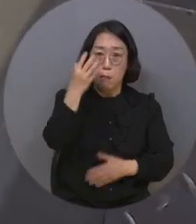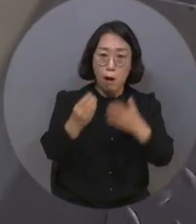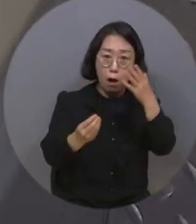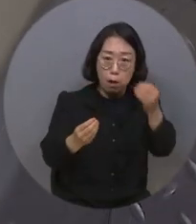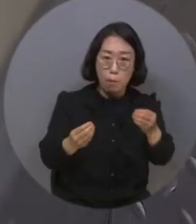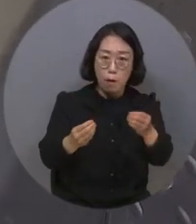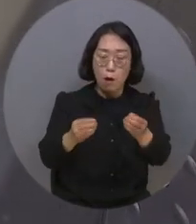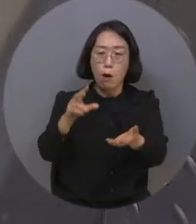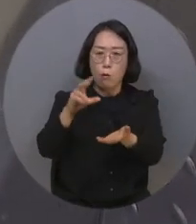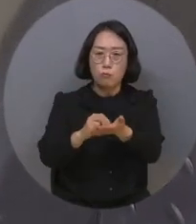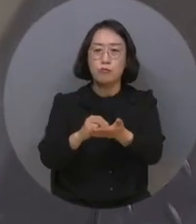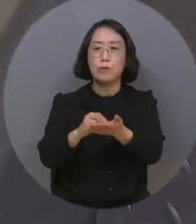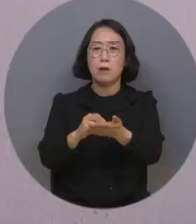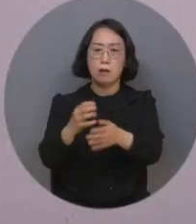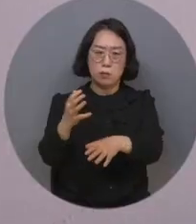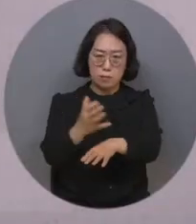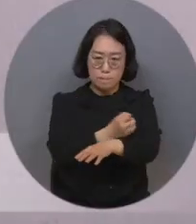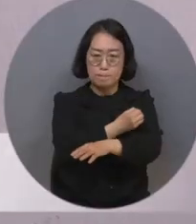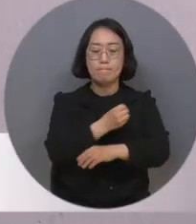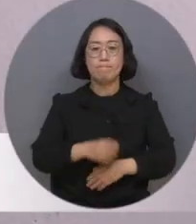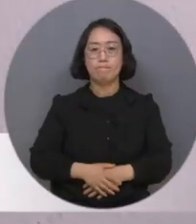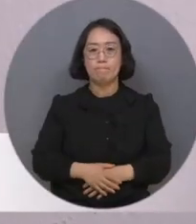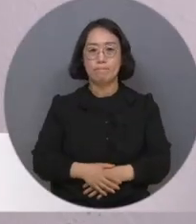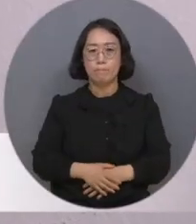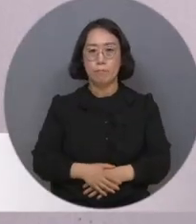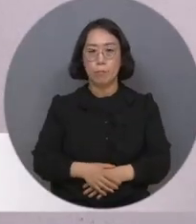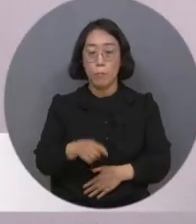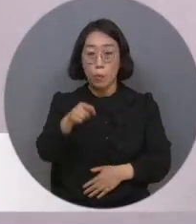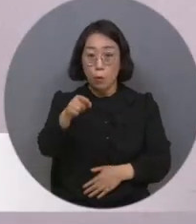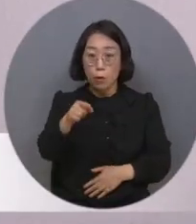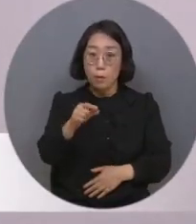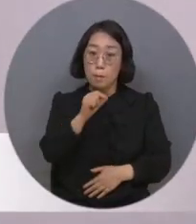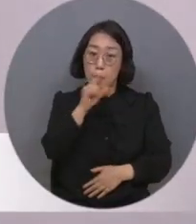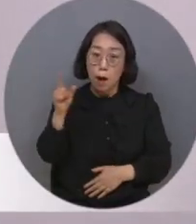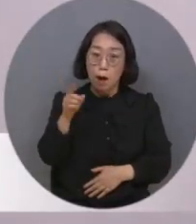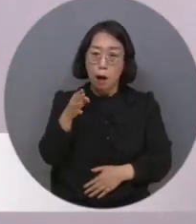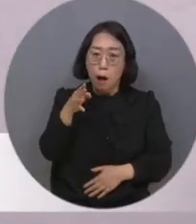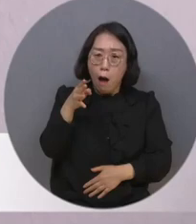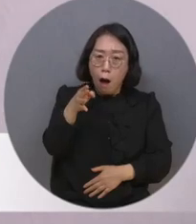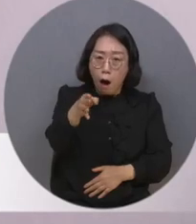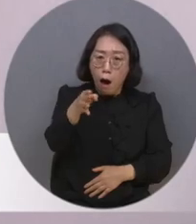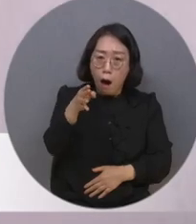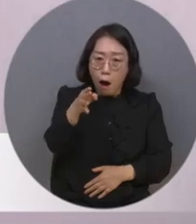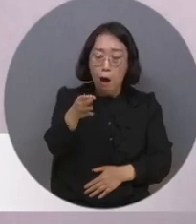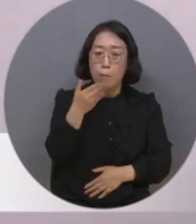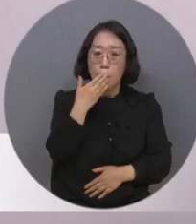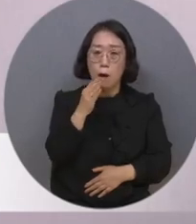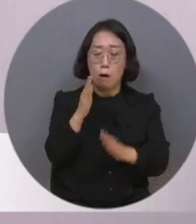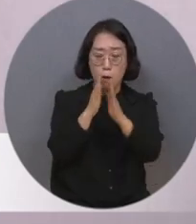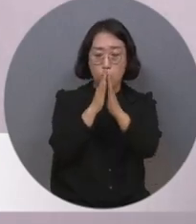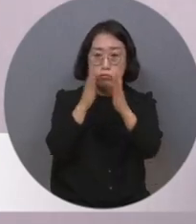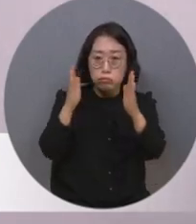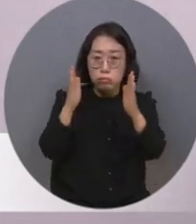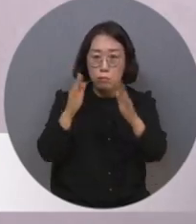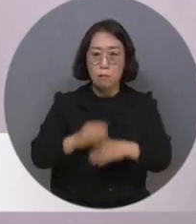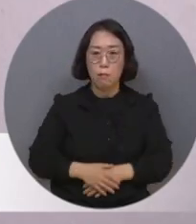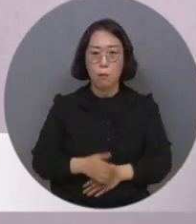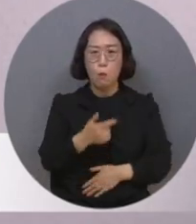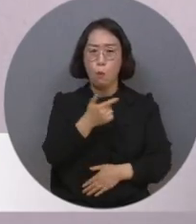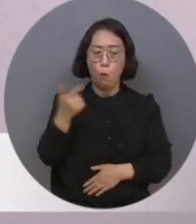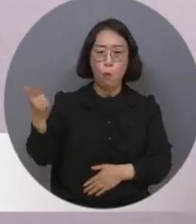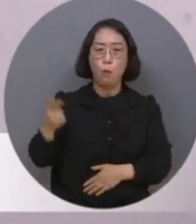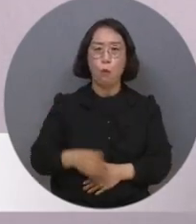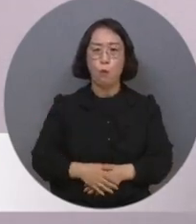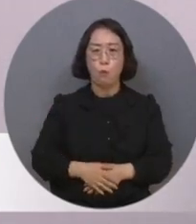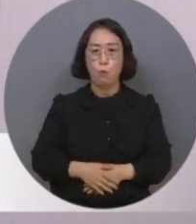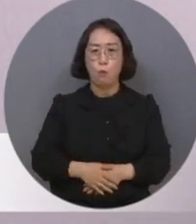가속화되고 있다는 지적입니다. 예, 여기도 이렇게 갈라져서 손가락 이렇게 다 다섯 개가 다 들어가요.